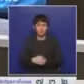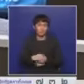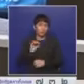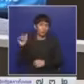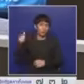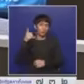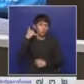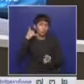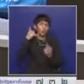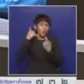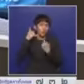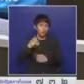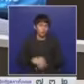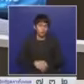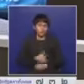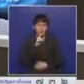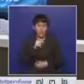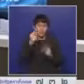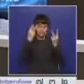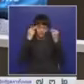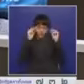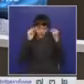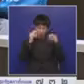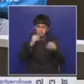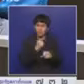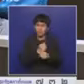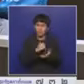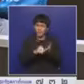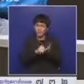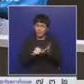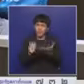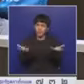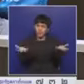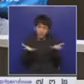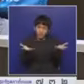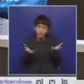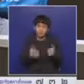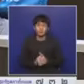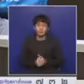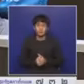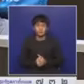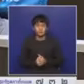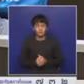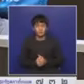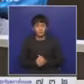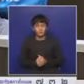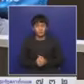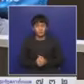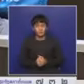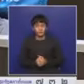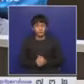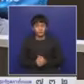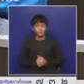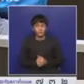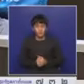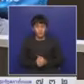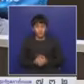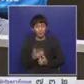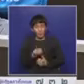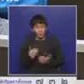แล้วนายกจะแก้ปัญหาเรื่องนักศึกษาอย่างไรผมก็ถามว่าแล้ว